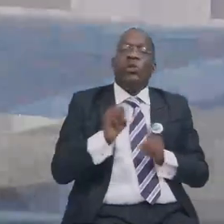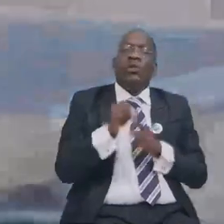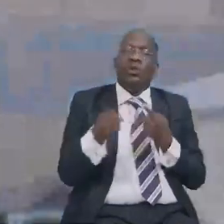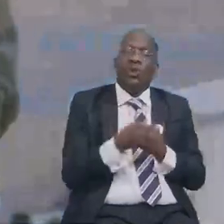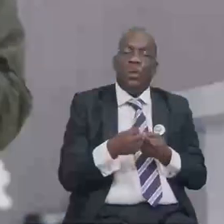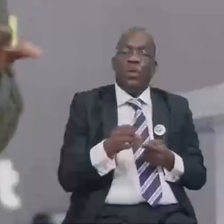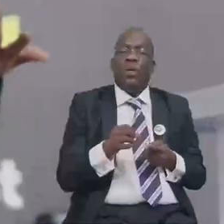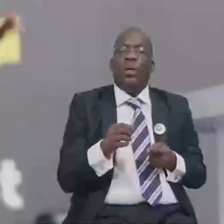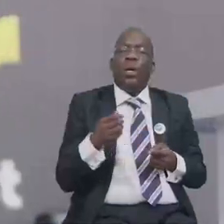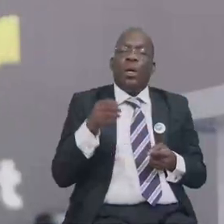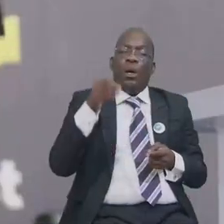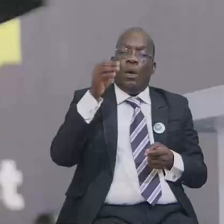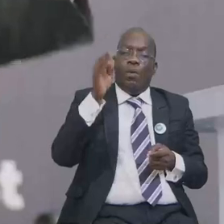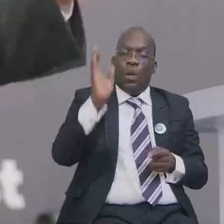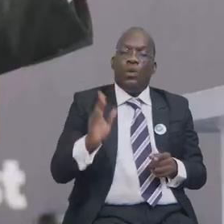J'étais allé à Kumasi.